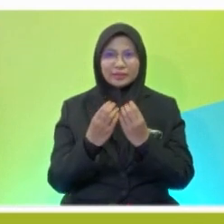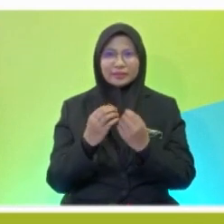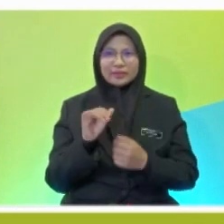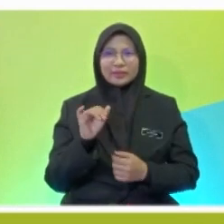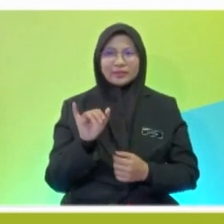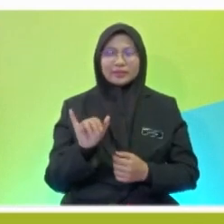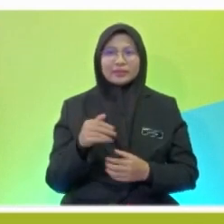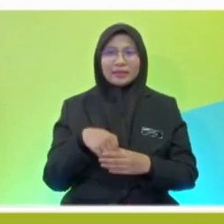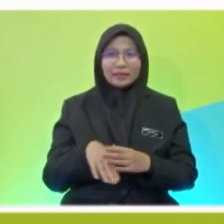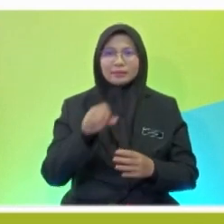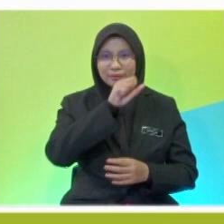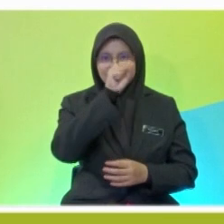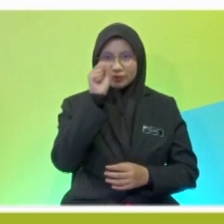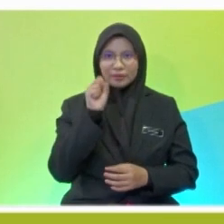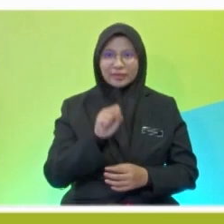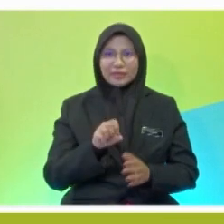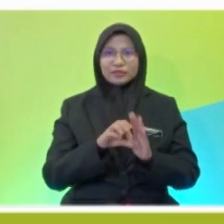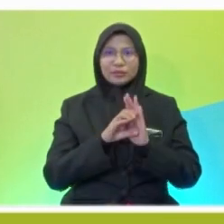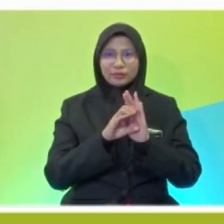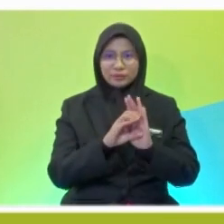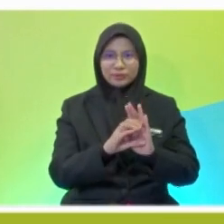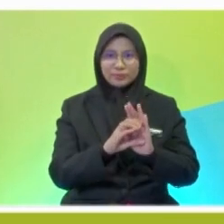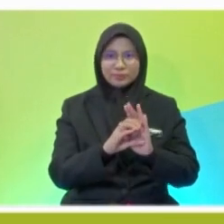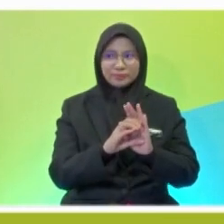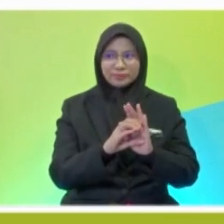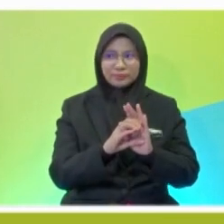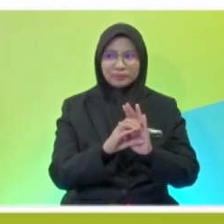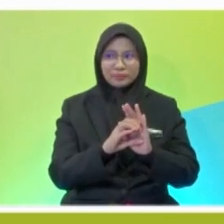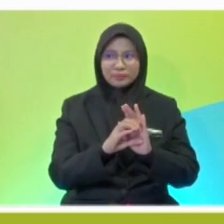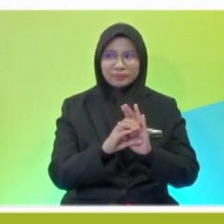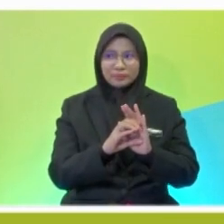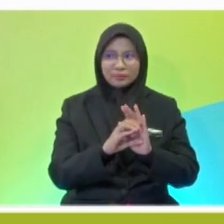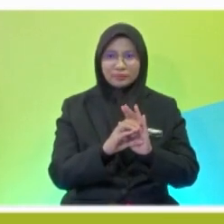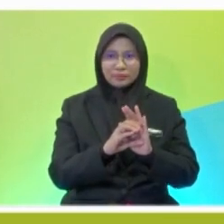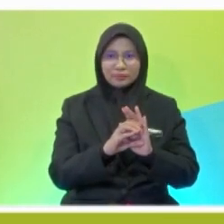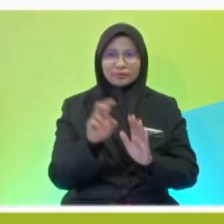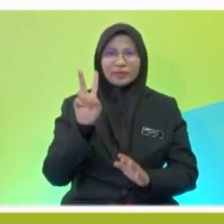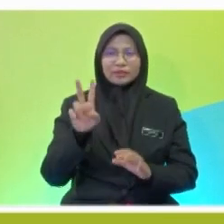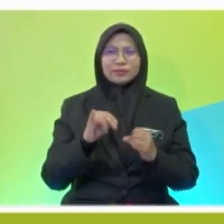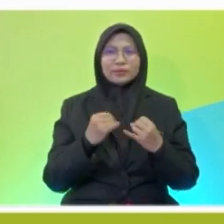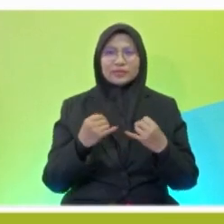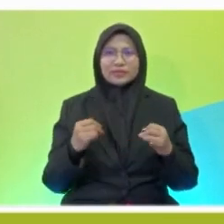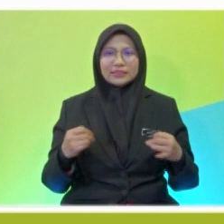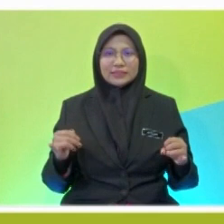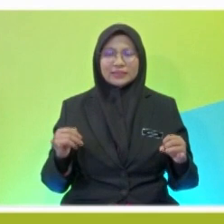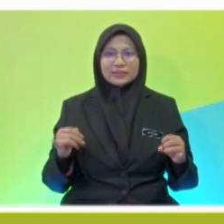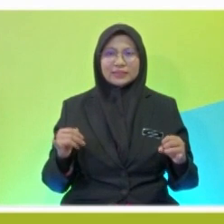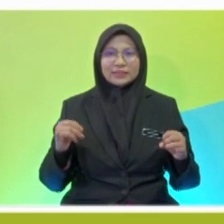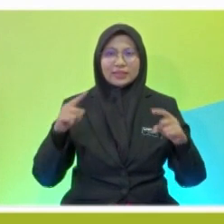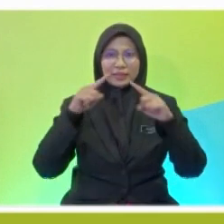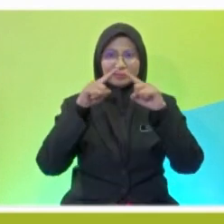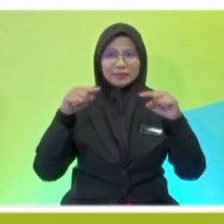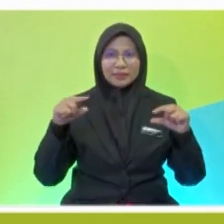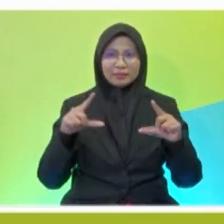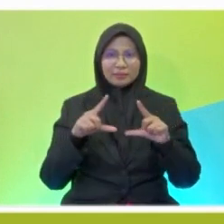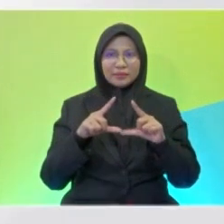pernyataan-soalan yang diberikannya dalam contoh ini soalnya bertanyakan tentang dua jenis kategori piramid penduduk jadi terdapat